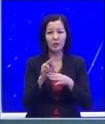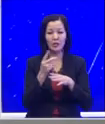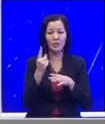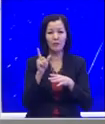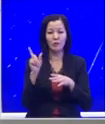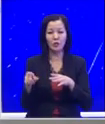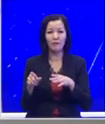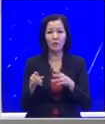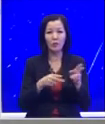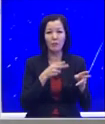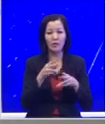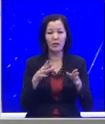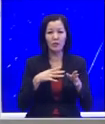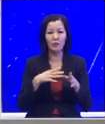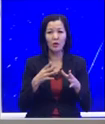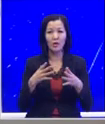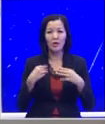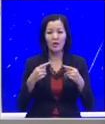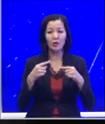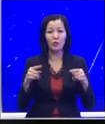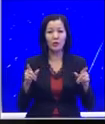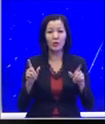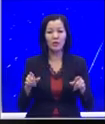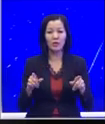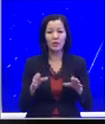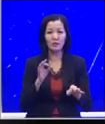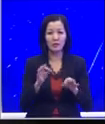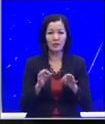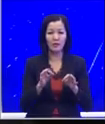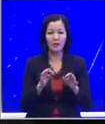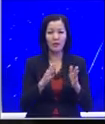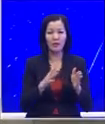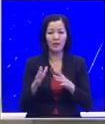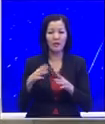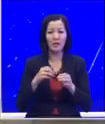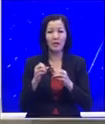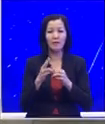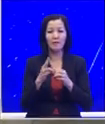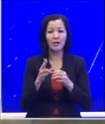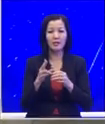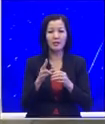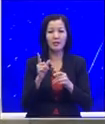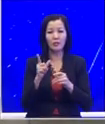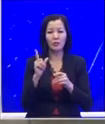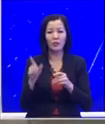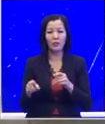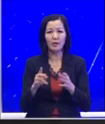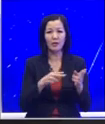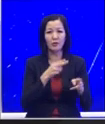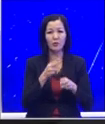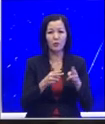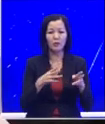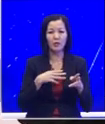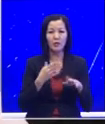пациенту проведена операция, а состояние других оценивается как стабильное. Одному из 12 поступивших провели операцию. У